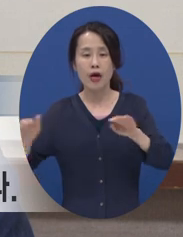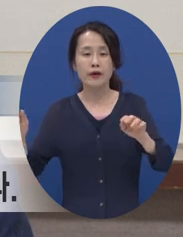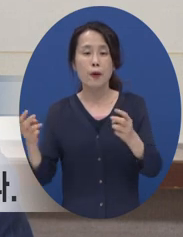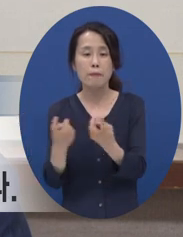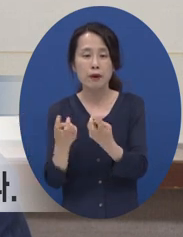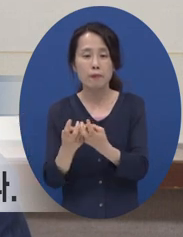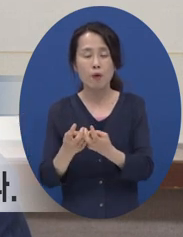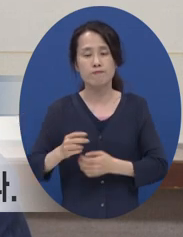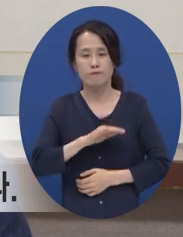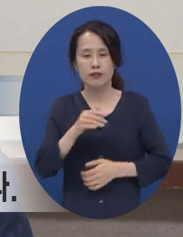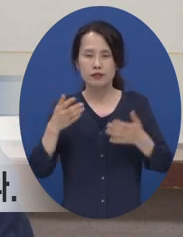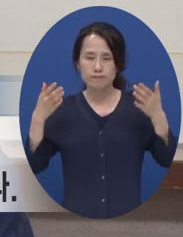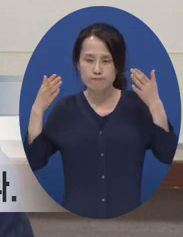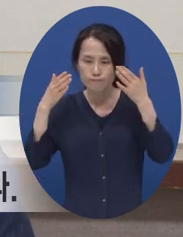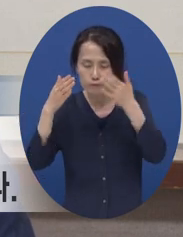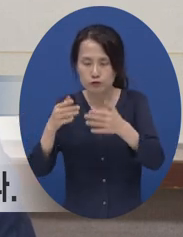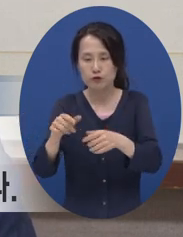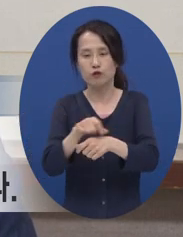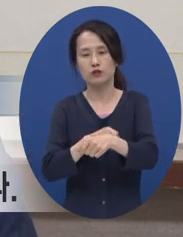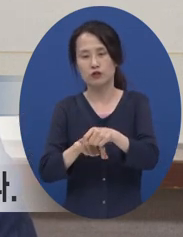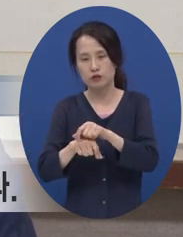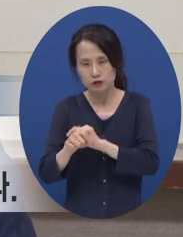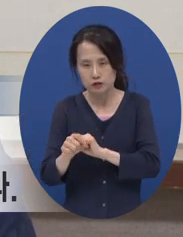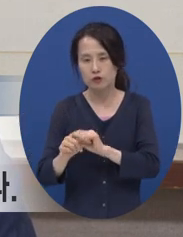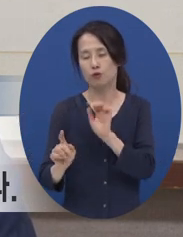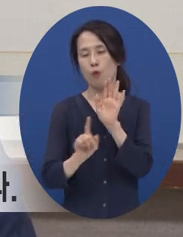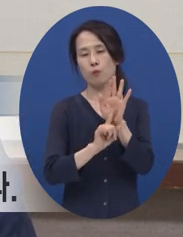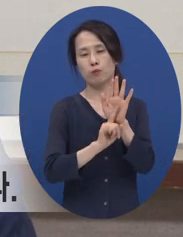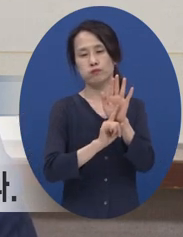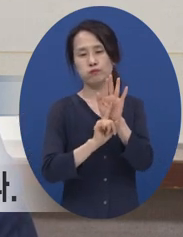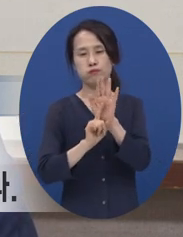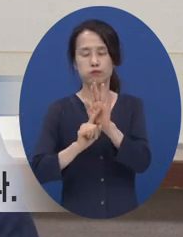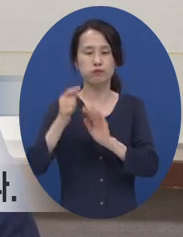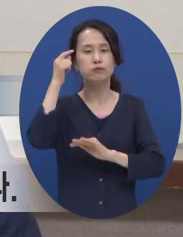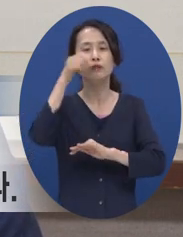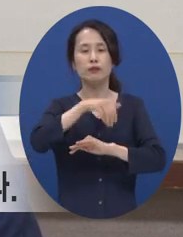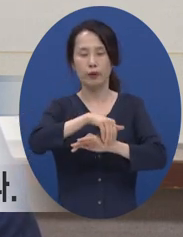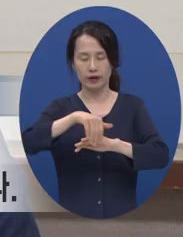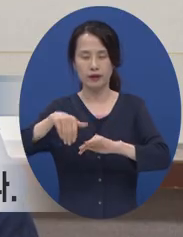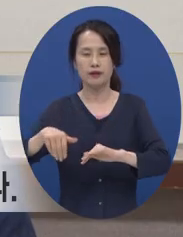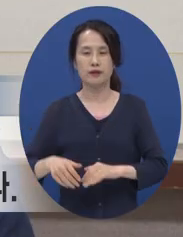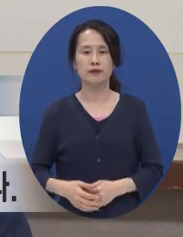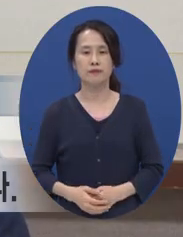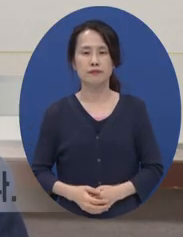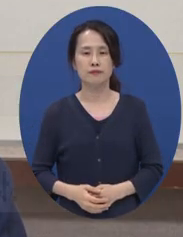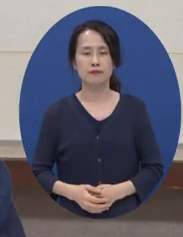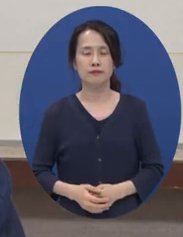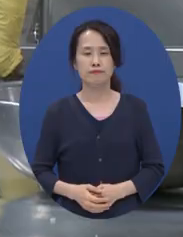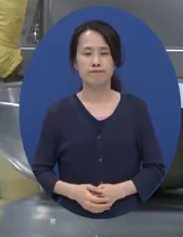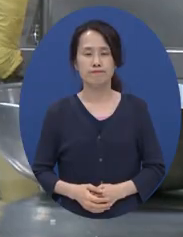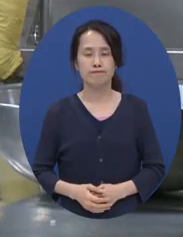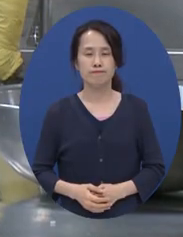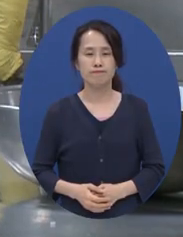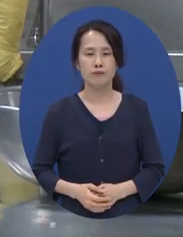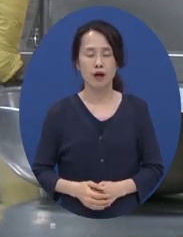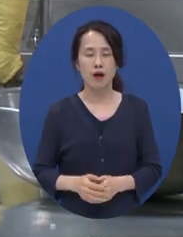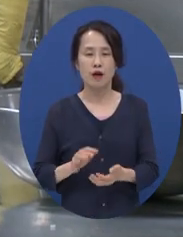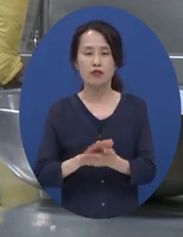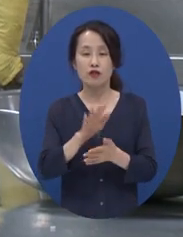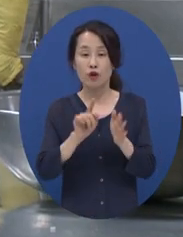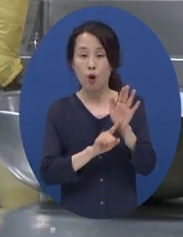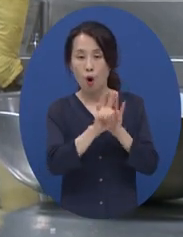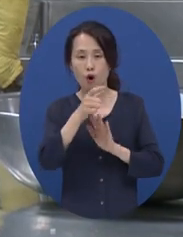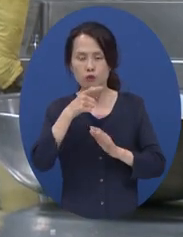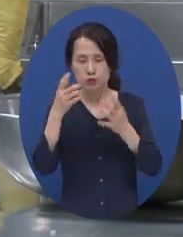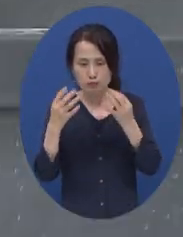대한 대책으로 어 저희가 그 중점적으로 어 적극적으로 홍보할 예정 있습니다 돈은 고온다습한